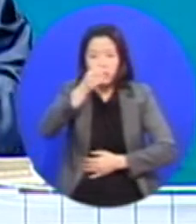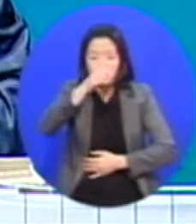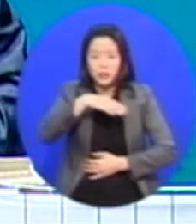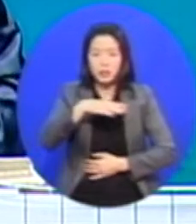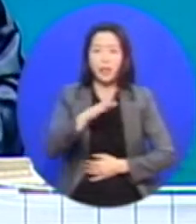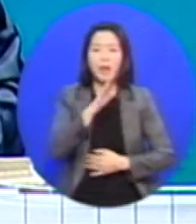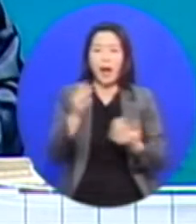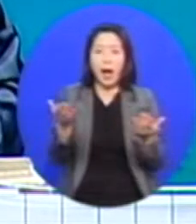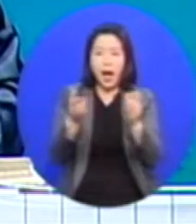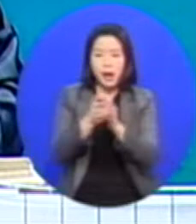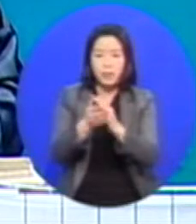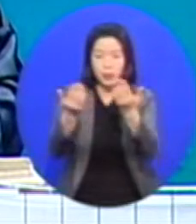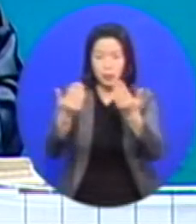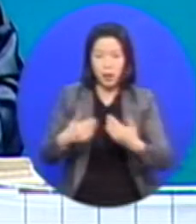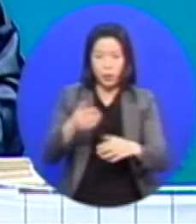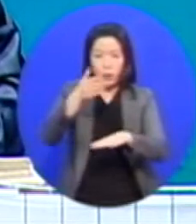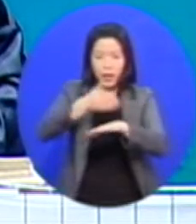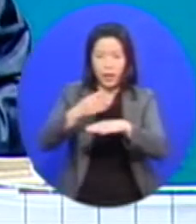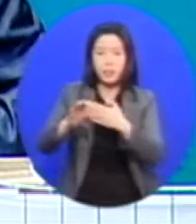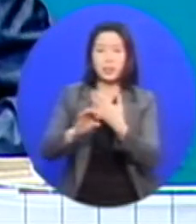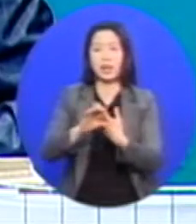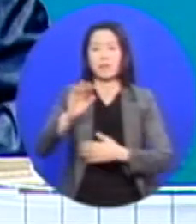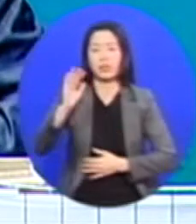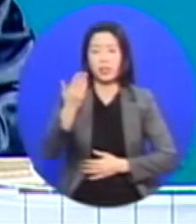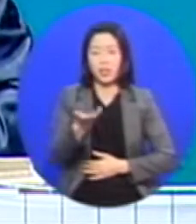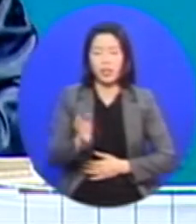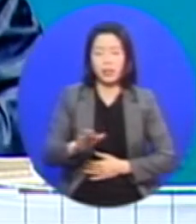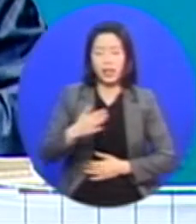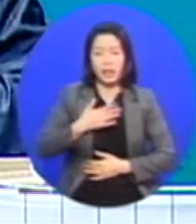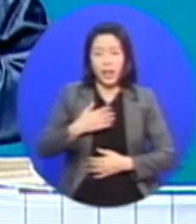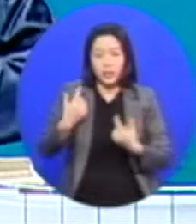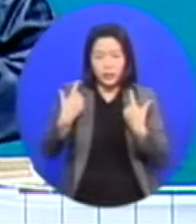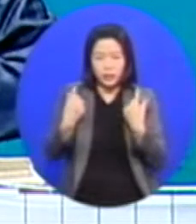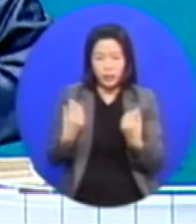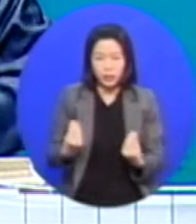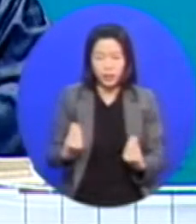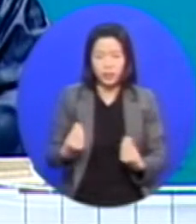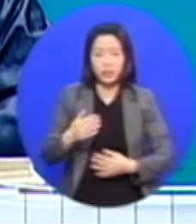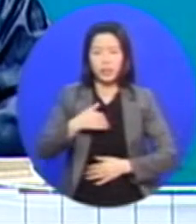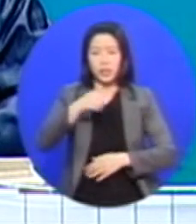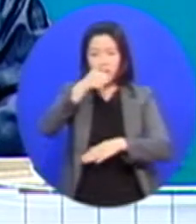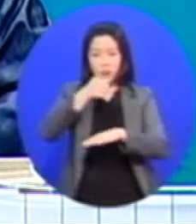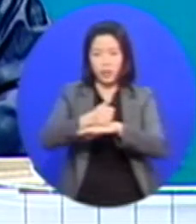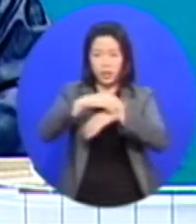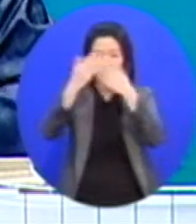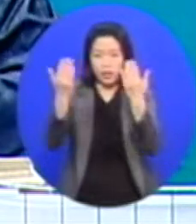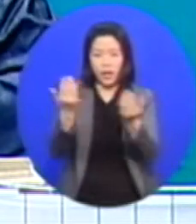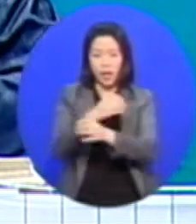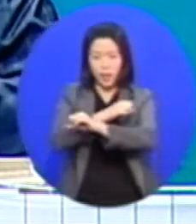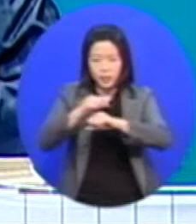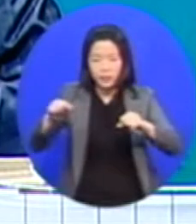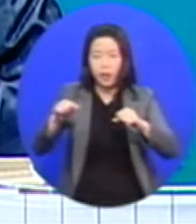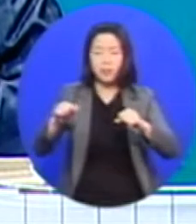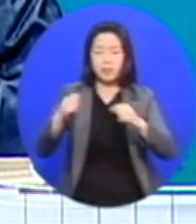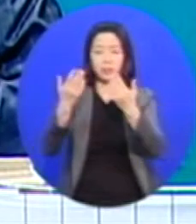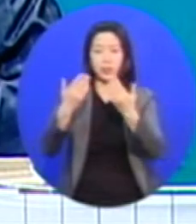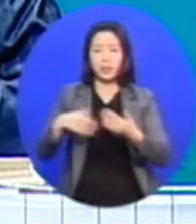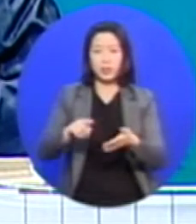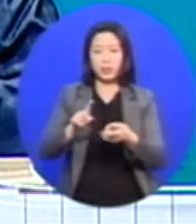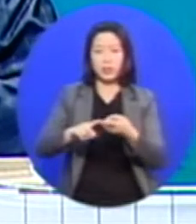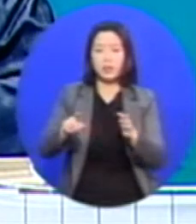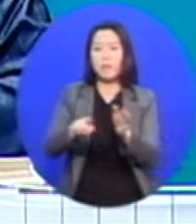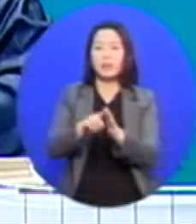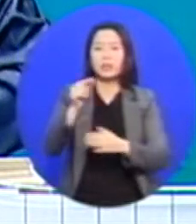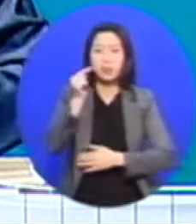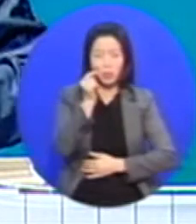감사 하기만 하면 되는데 나는 여전히 내 죄가 다산 받았다고 믿지를 못해요